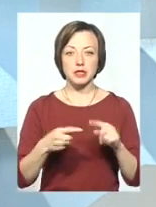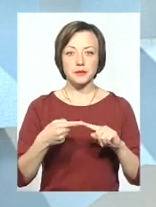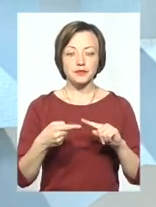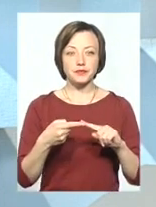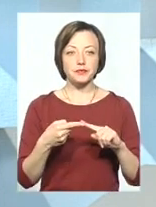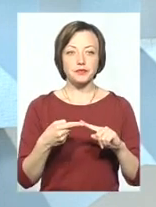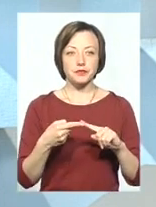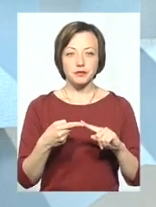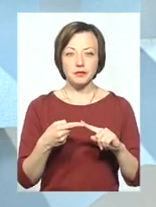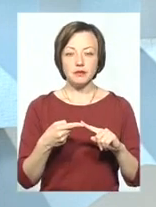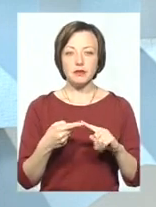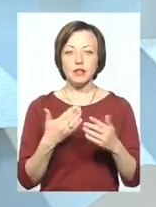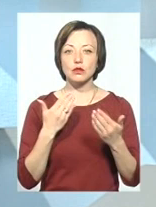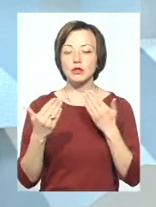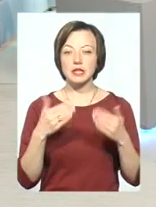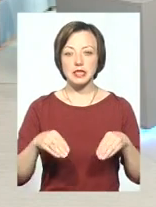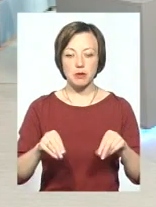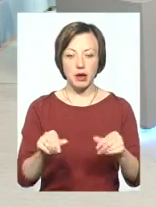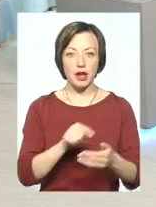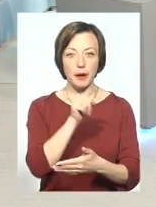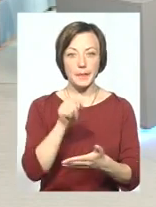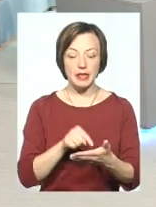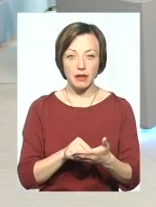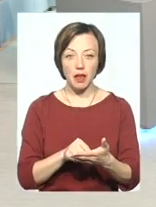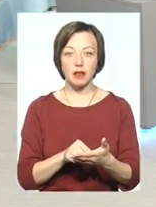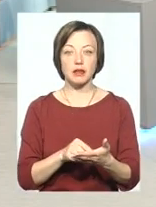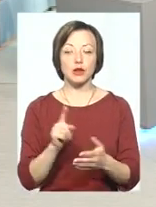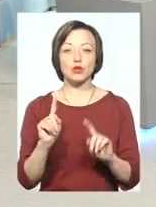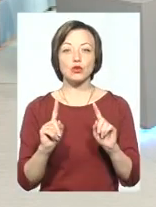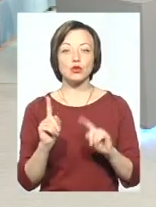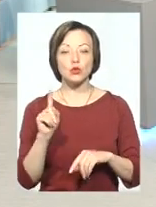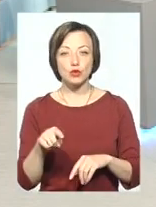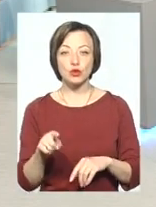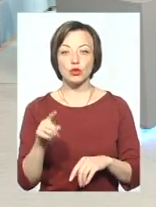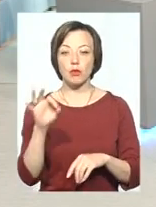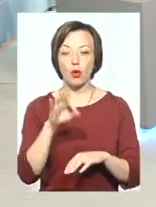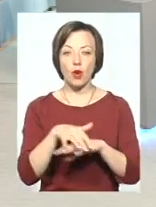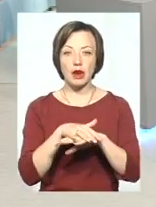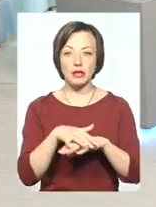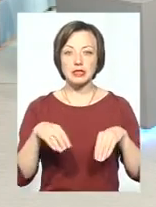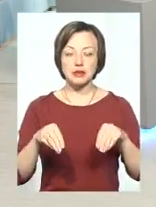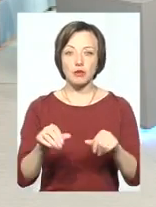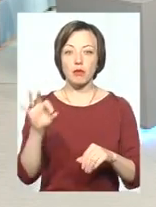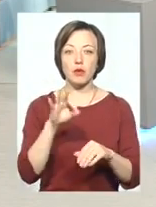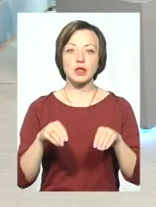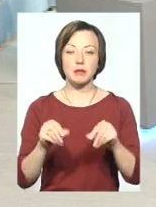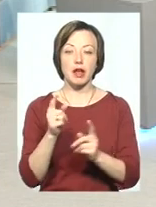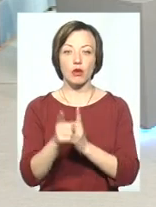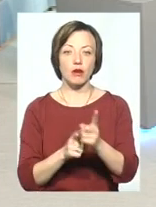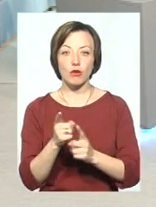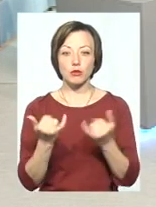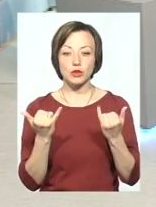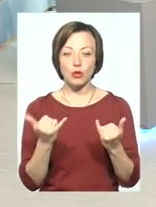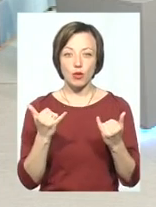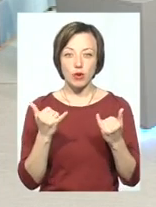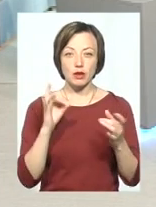та, що стосувалася, знову ж таки земельних питань, тому що йдеться про ринок землі, про земельну реформу. Вона сьогодні